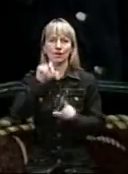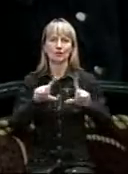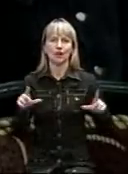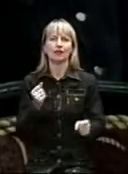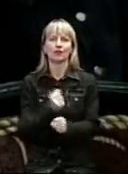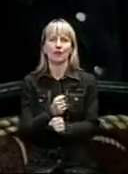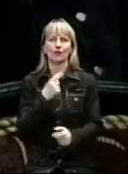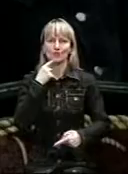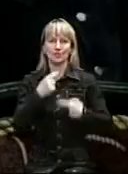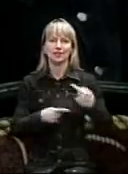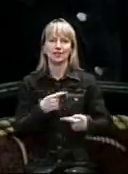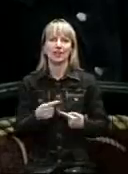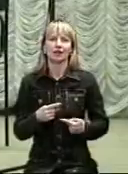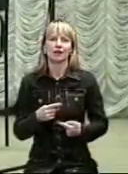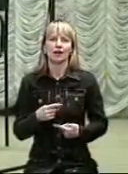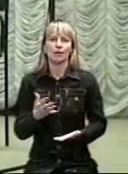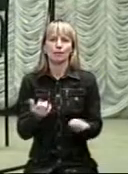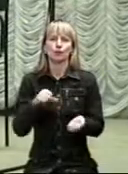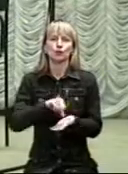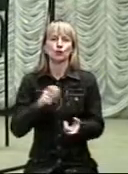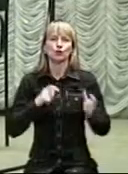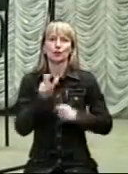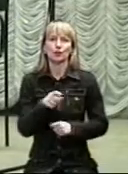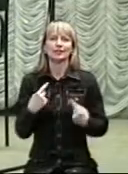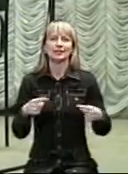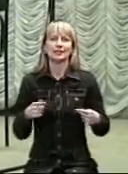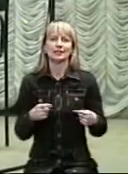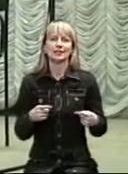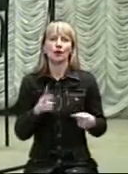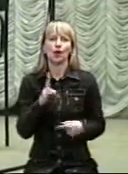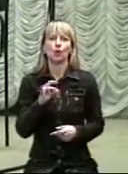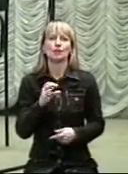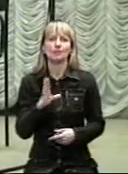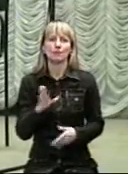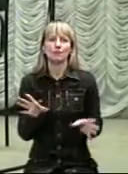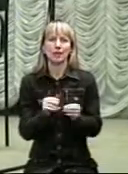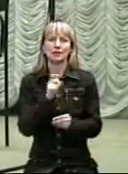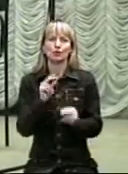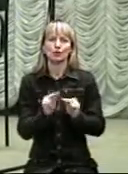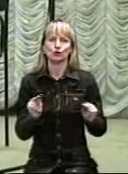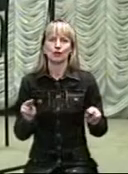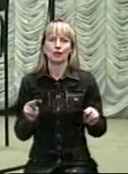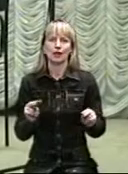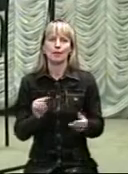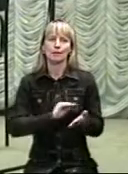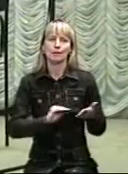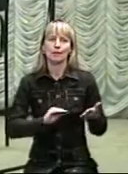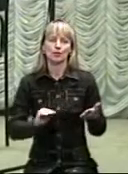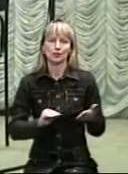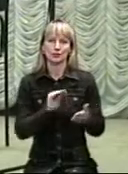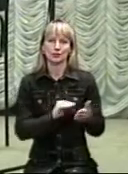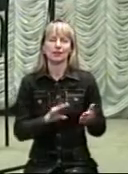влаштовують регулярно. У них беруть участь студенти з різних курсів. Вони разом із викладачами пишуть сценарії та